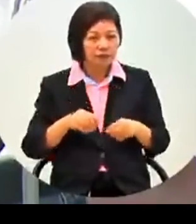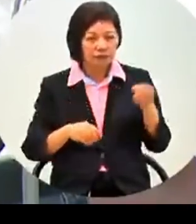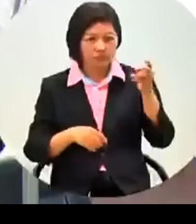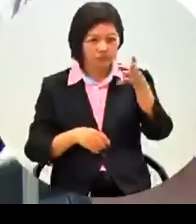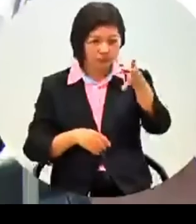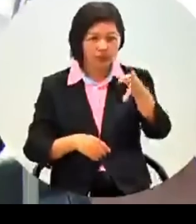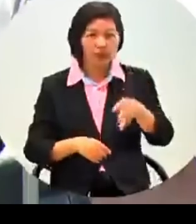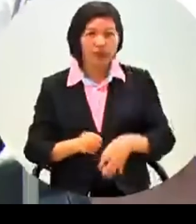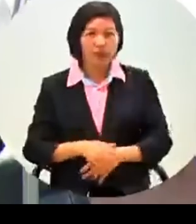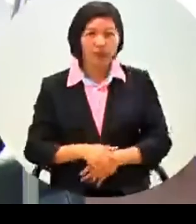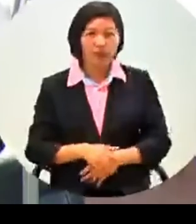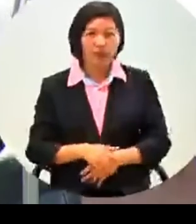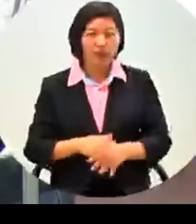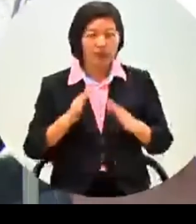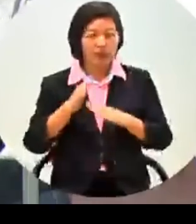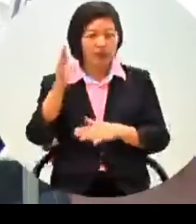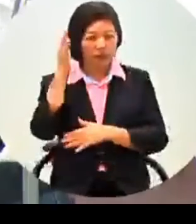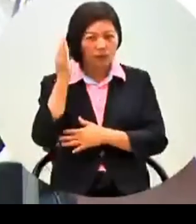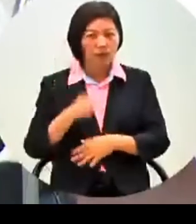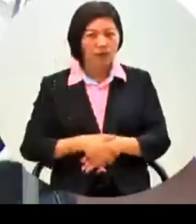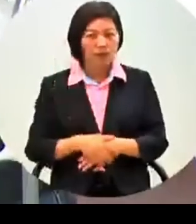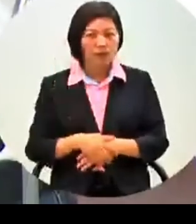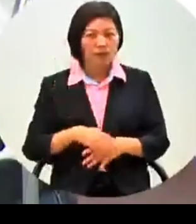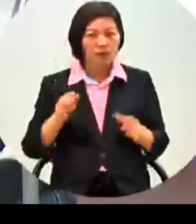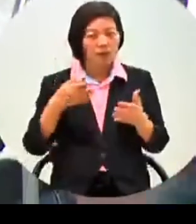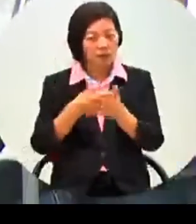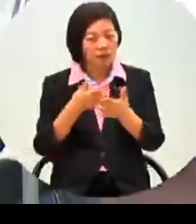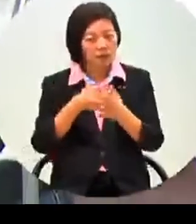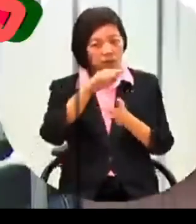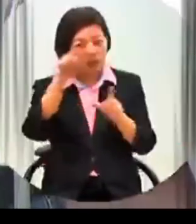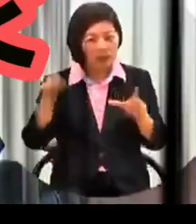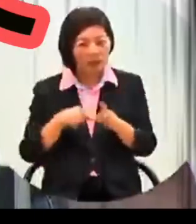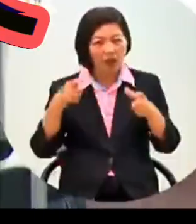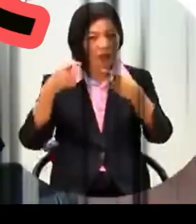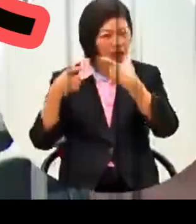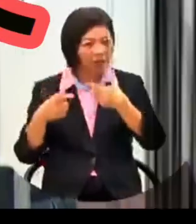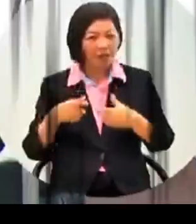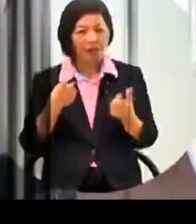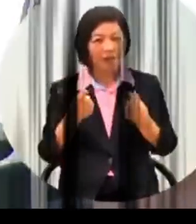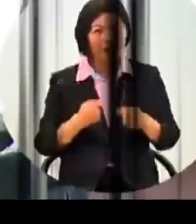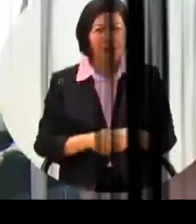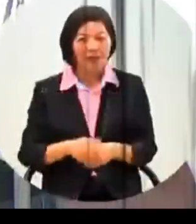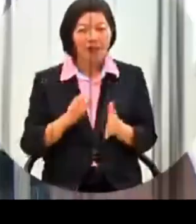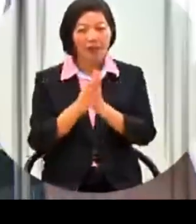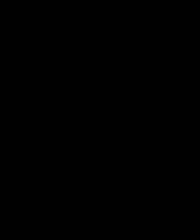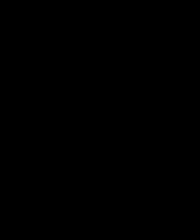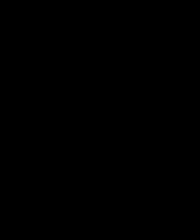望我们市府不要总是画大饼，否则你会变成大饼市长。